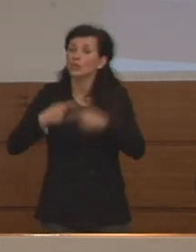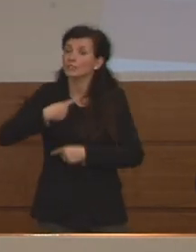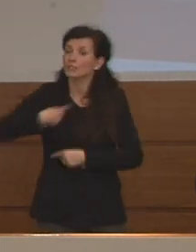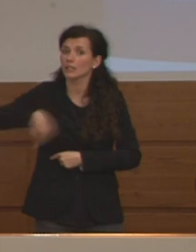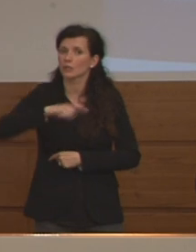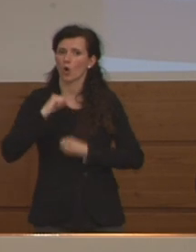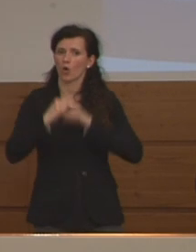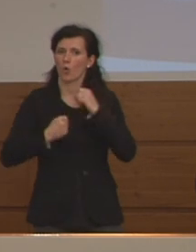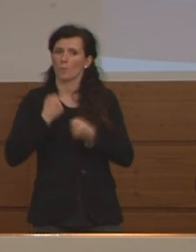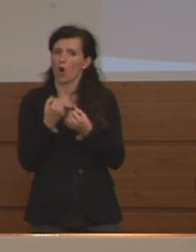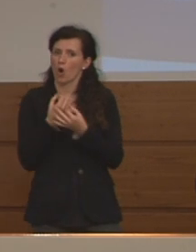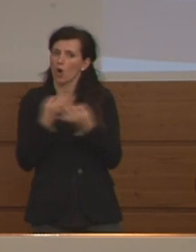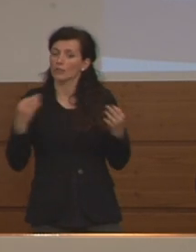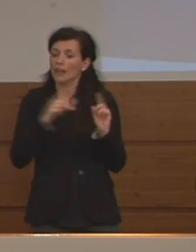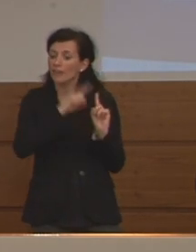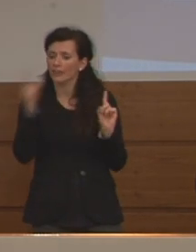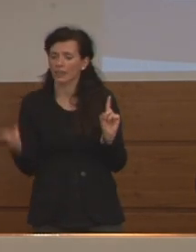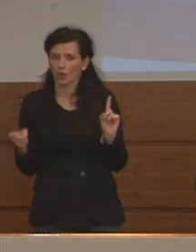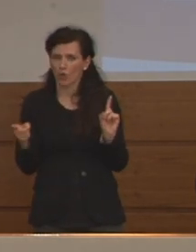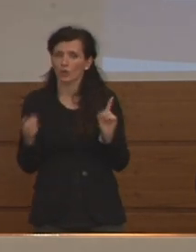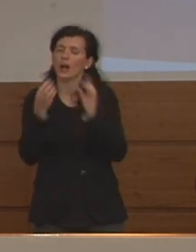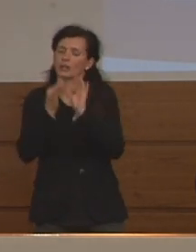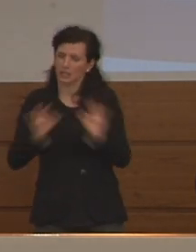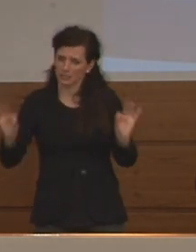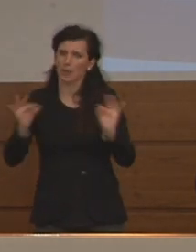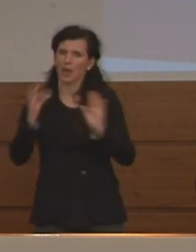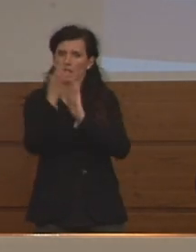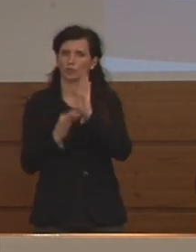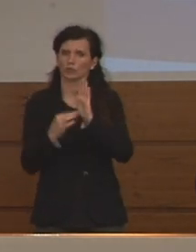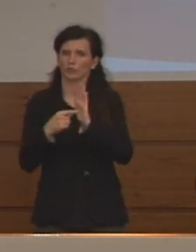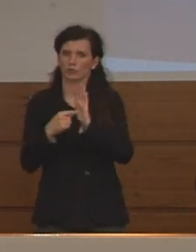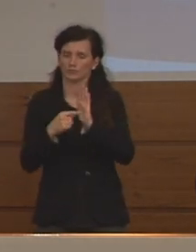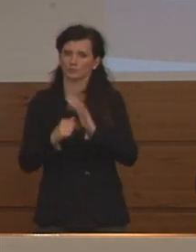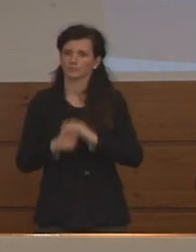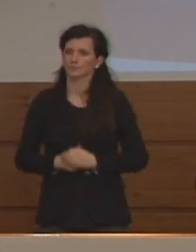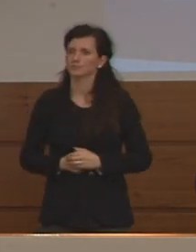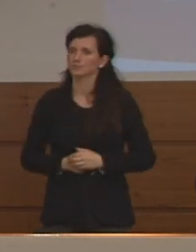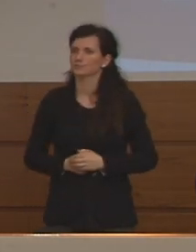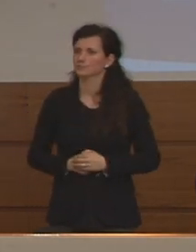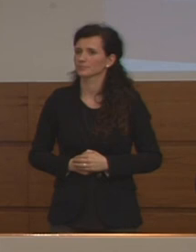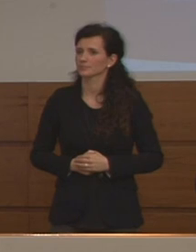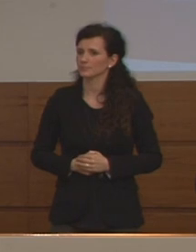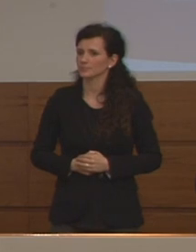come ci stiamo comportando quindi nel rispetto rigoroso di quello che ci siamo detti di fare